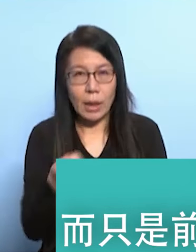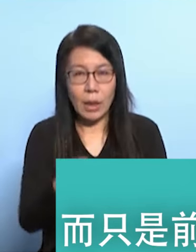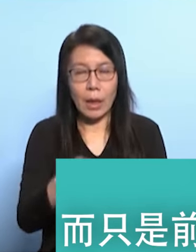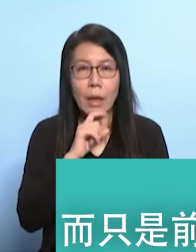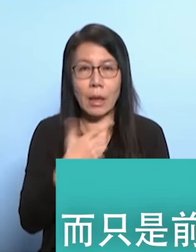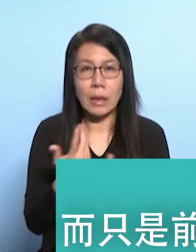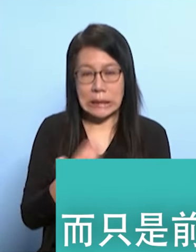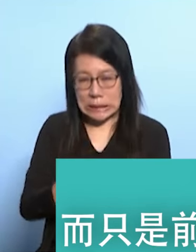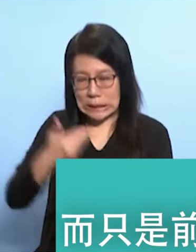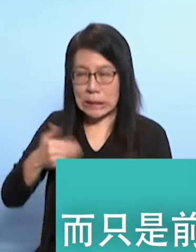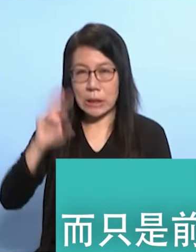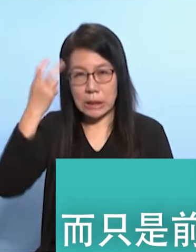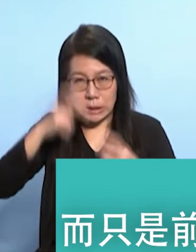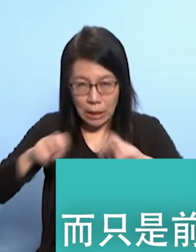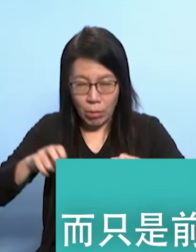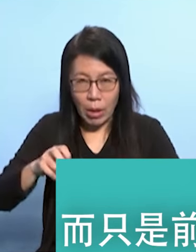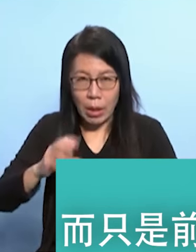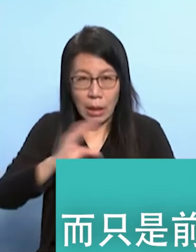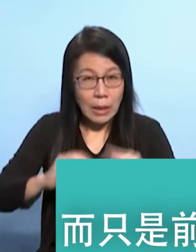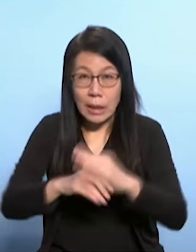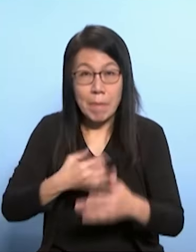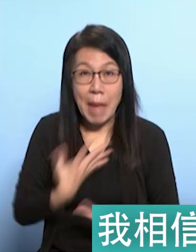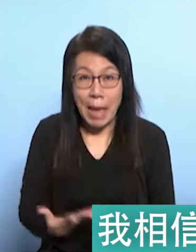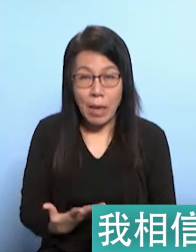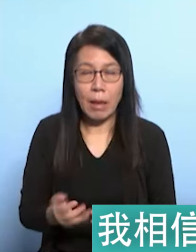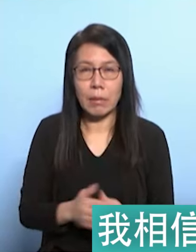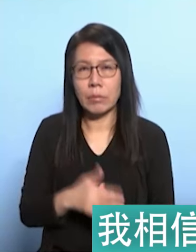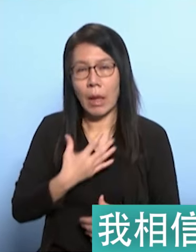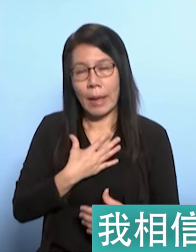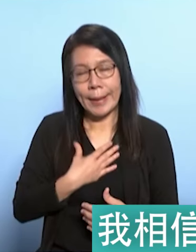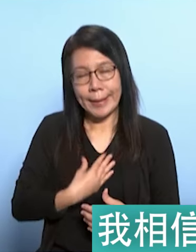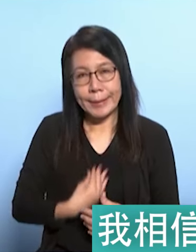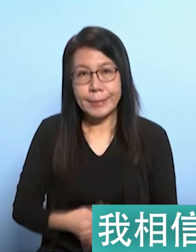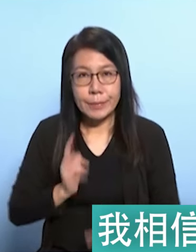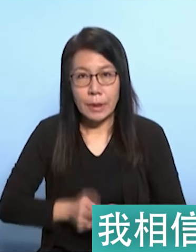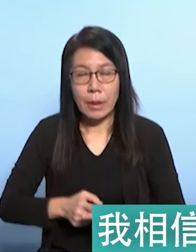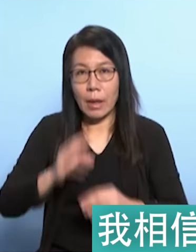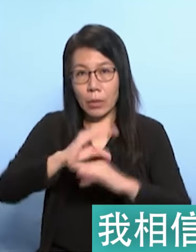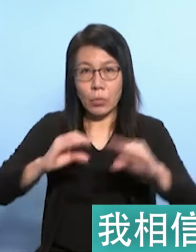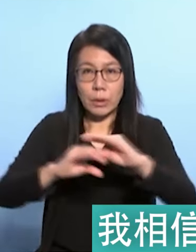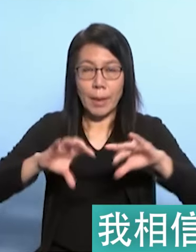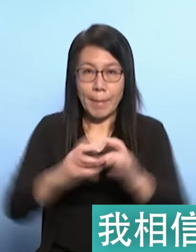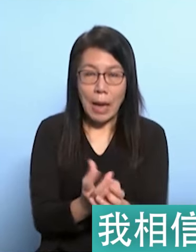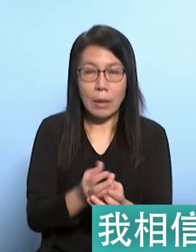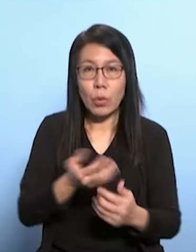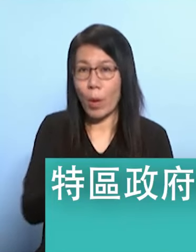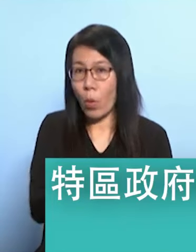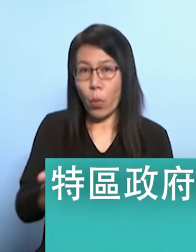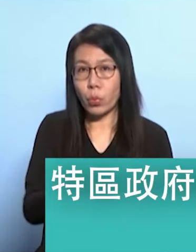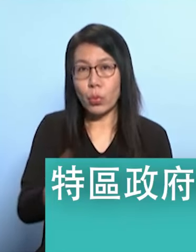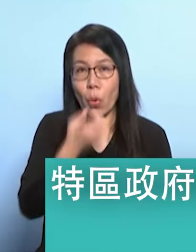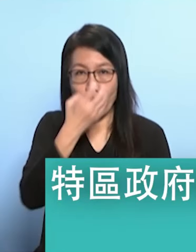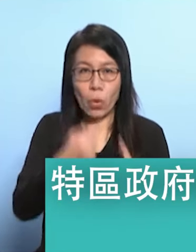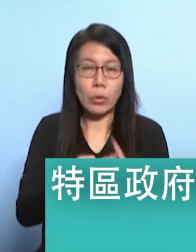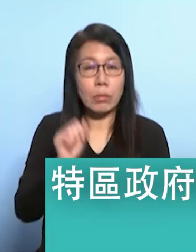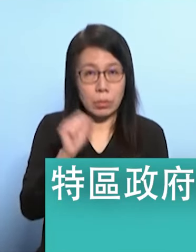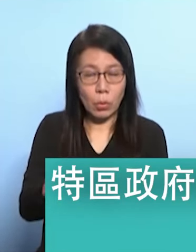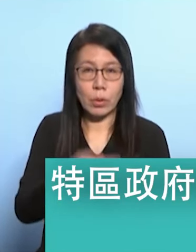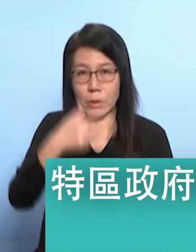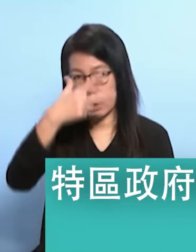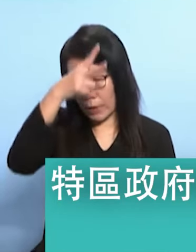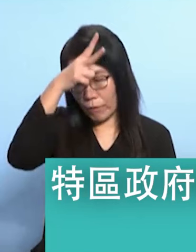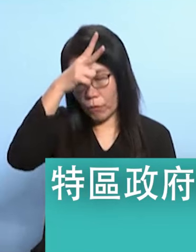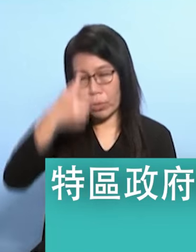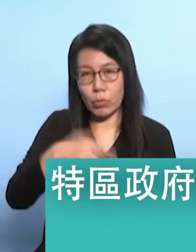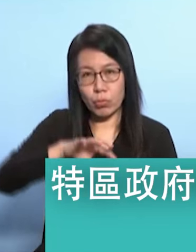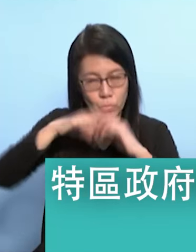究和勘查，實在是令人氣餒的。我相信工程業界和廣大市民都認同，特區政府應該是全